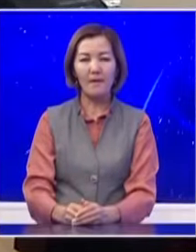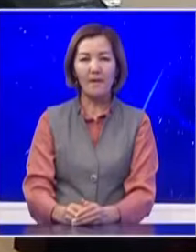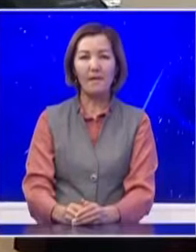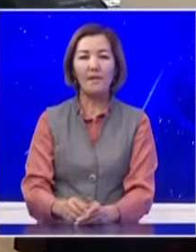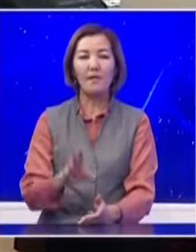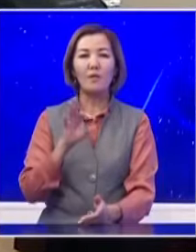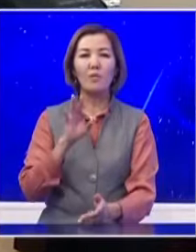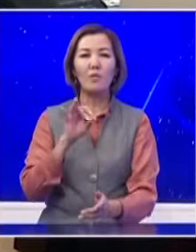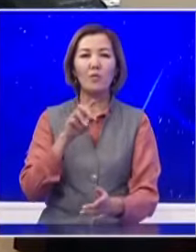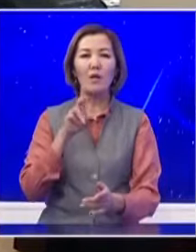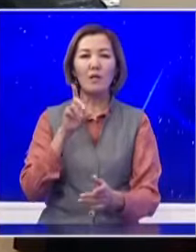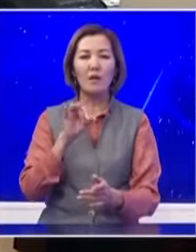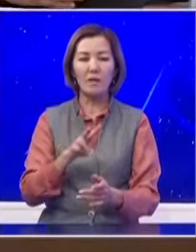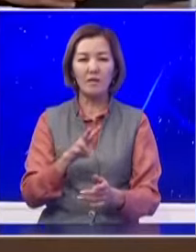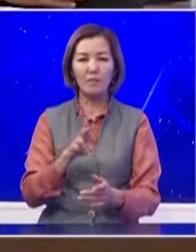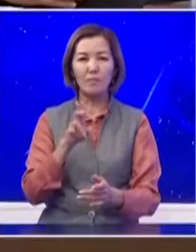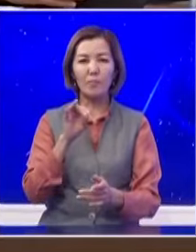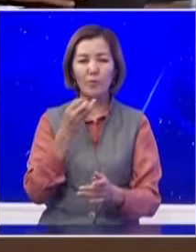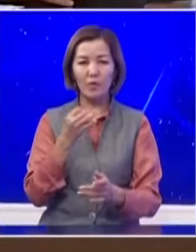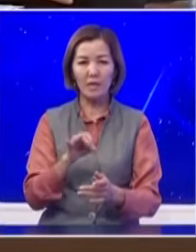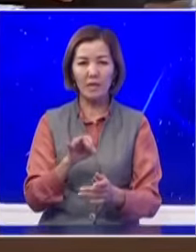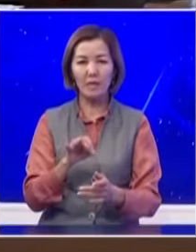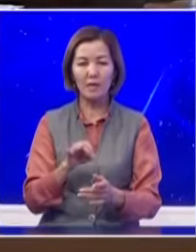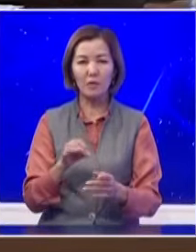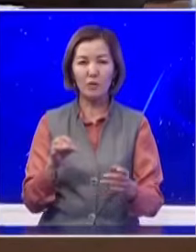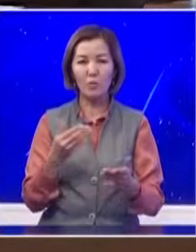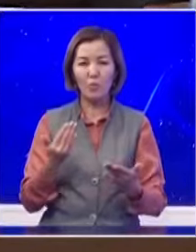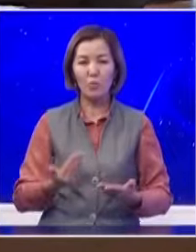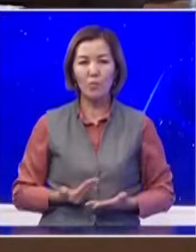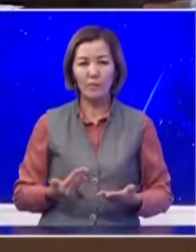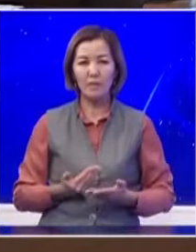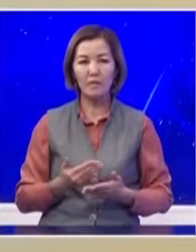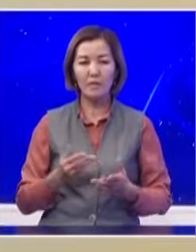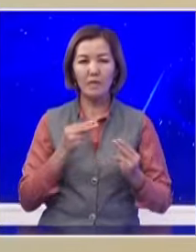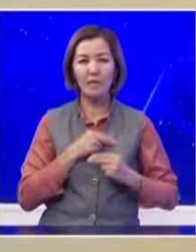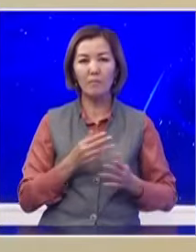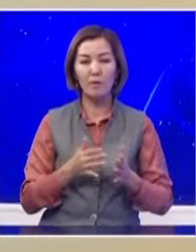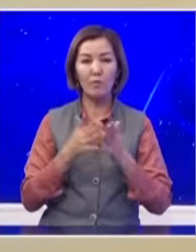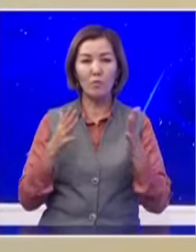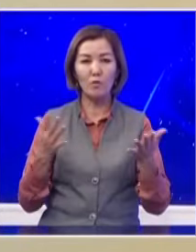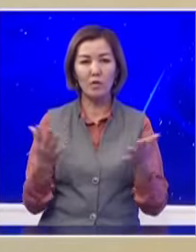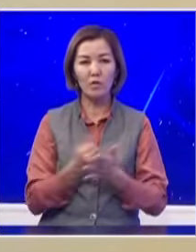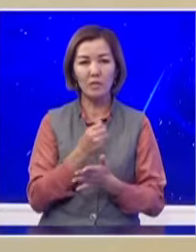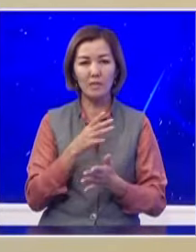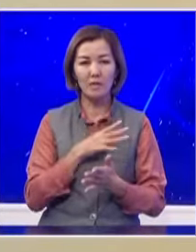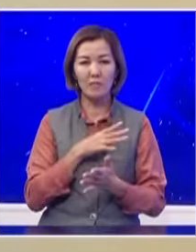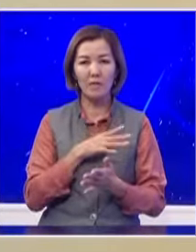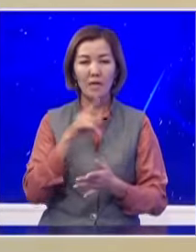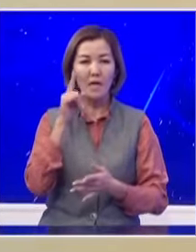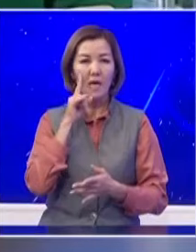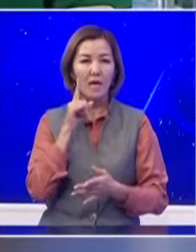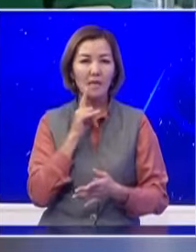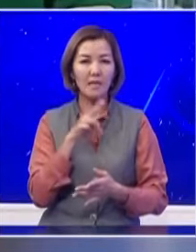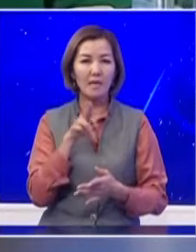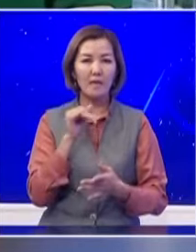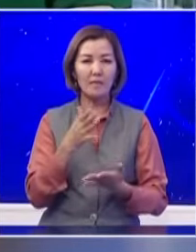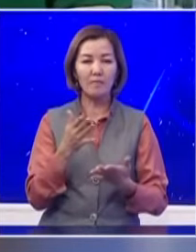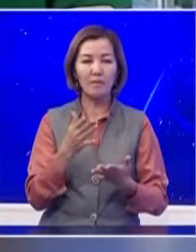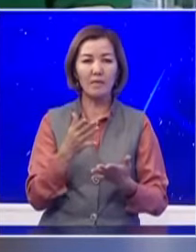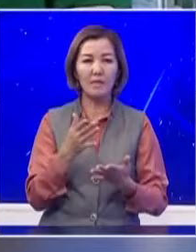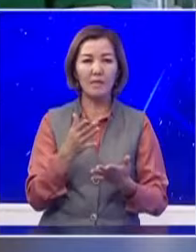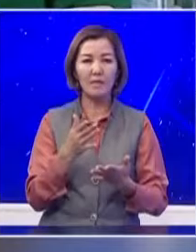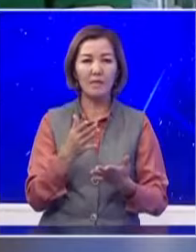Оралхан Бөкей халықтың қаламгері, ол қысқа ғана ғұмырында еңбегімен үлкен жетістіктерге жеткен нар тұлға. Бүгінде қазақ әдебиетіне кер бұғы,